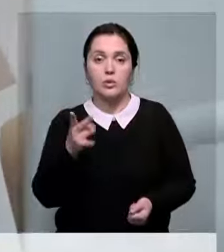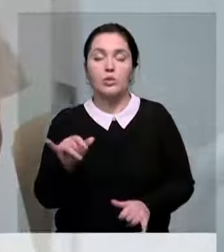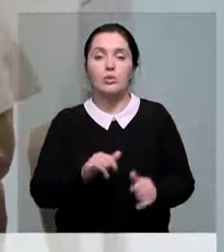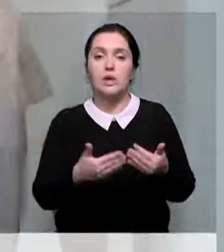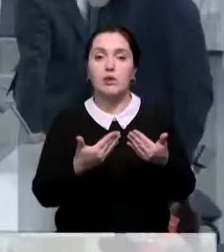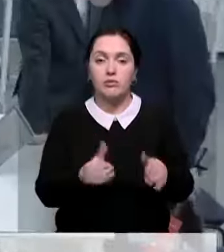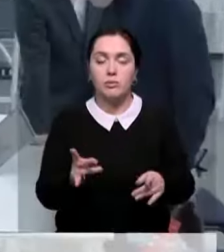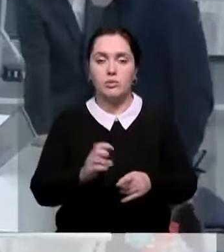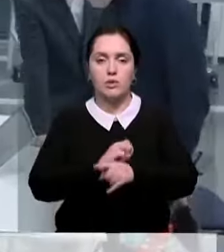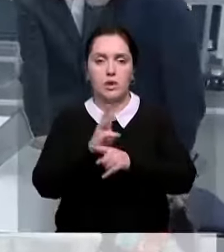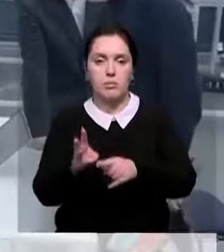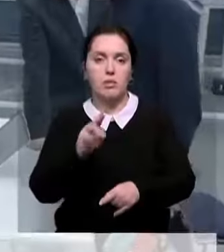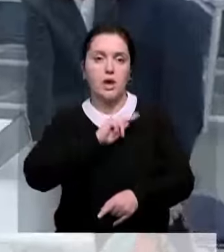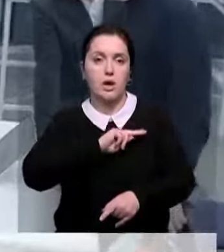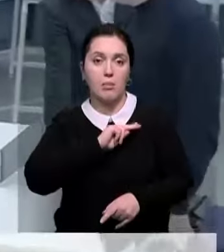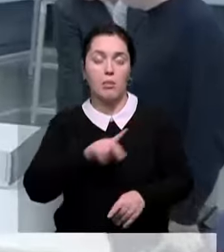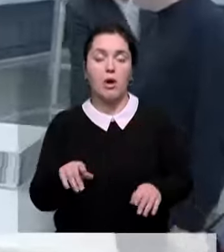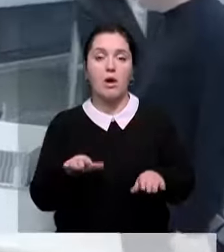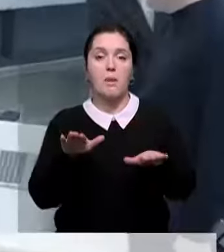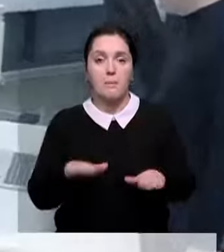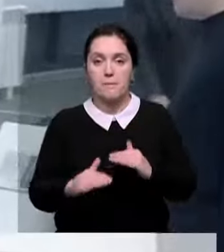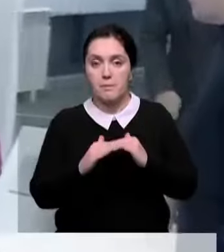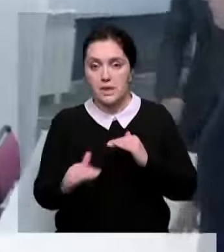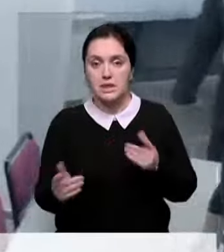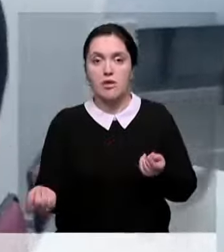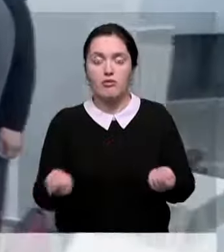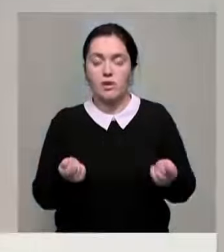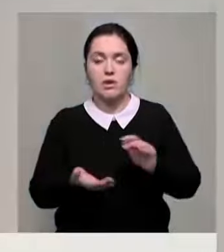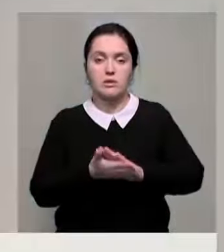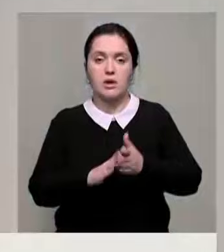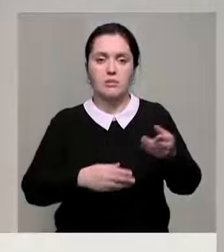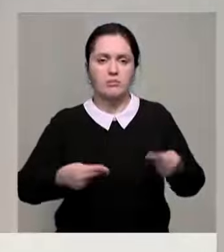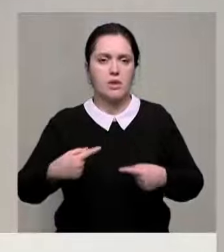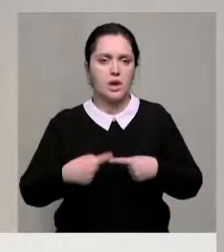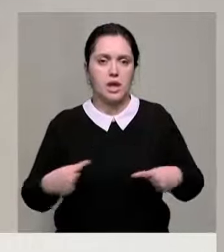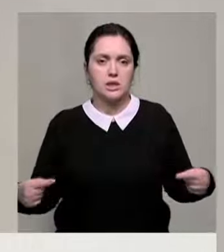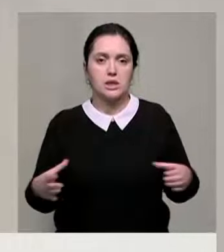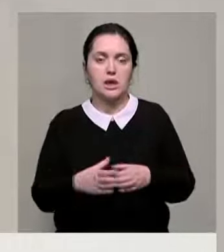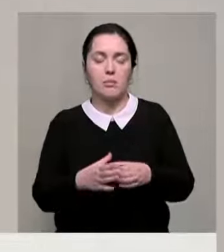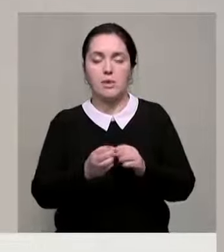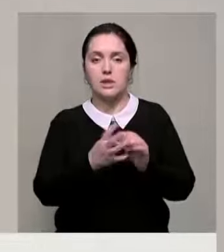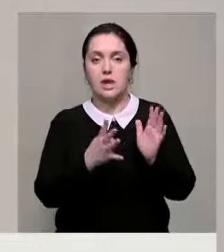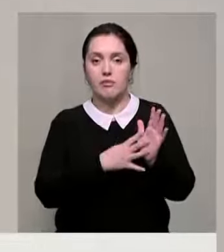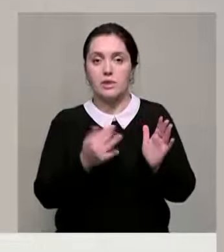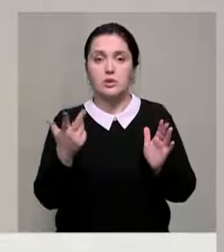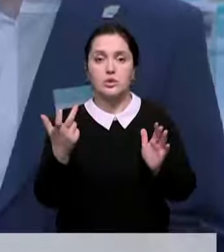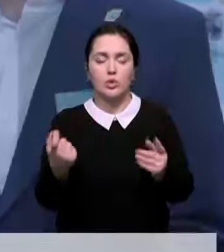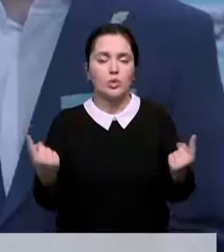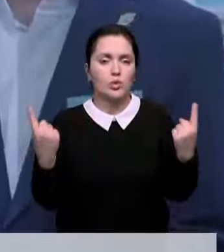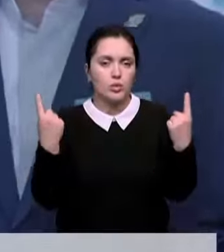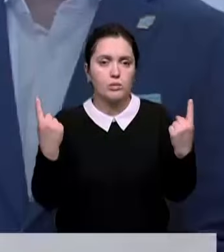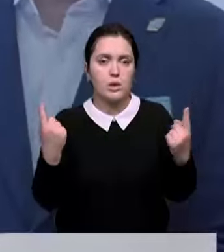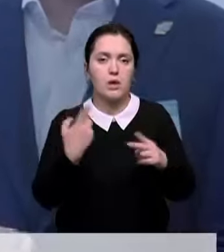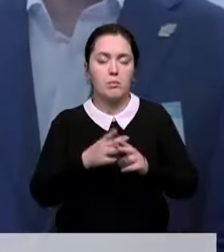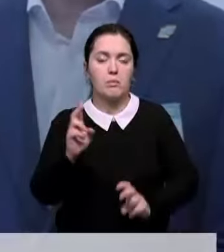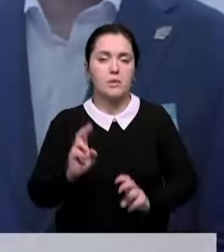выпускников программы «Серпын». В этой связи местные власти заключили соглашение с различными компаниями. 19 из 300 – наиболее крупные